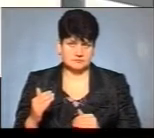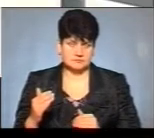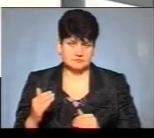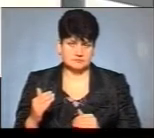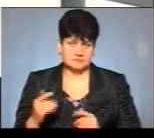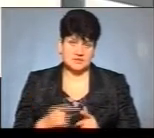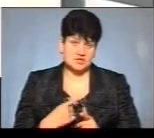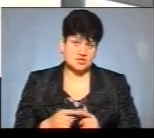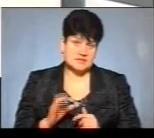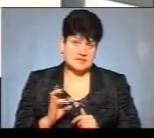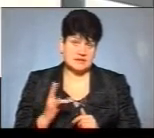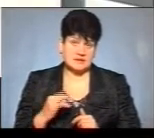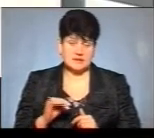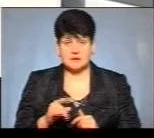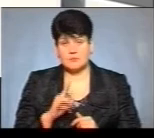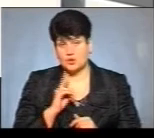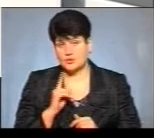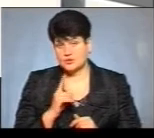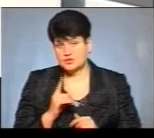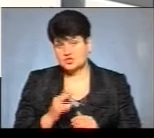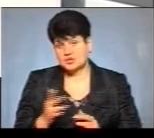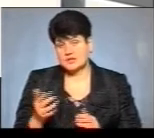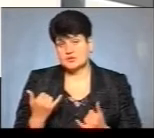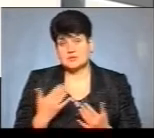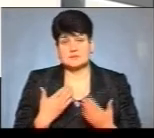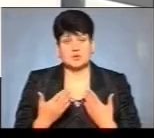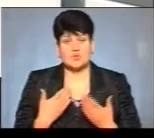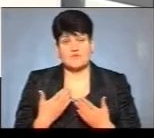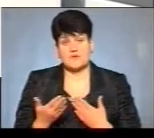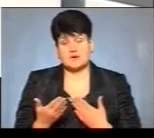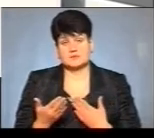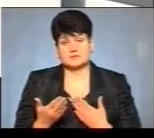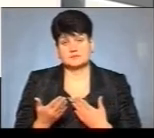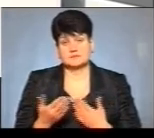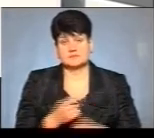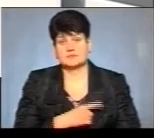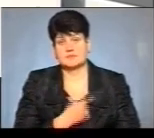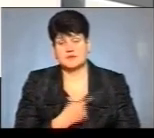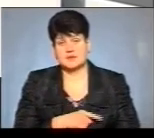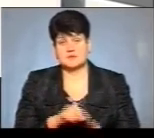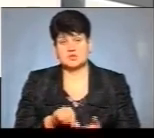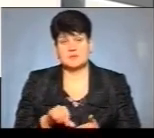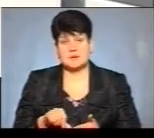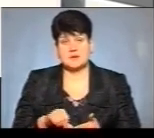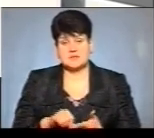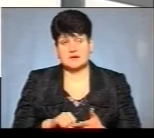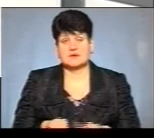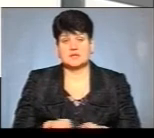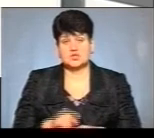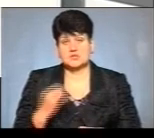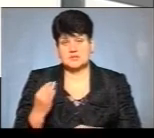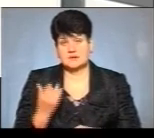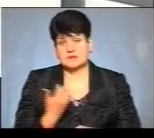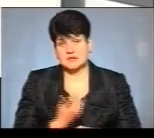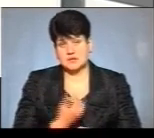Чи СНІД молодший? Я спілкувалася сьогодні перед ефіром з медичними представниками і теж цікавилась